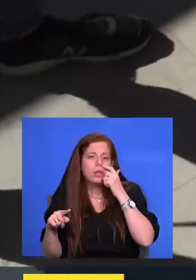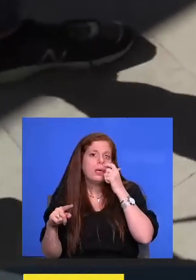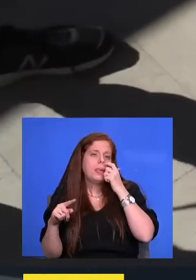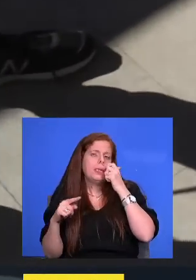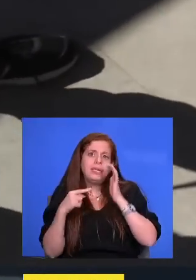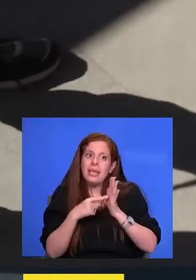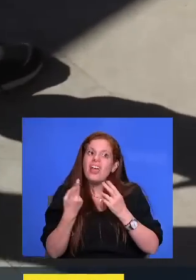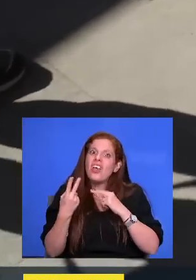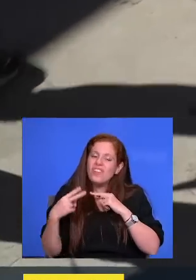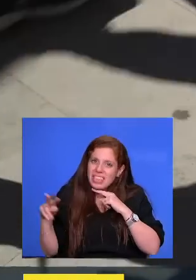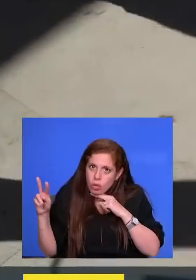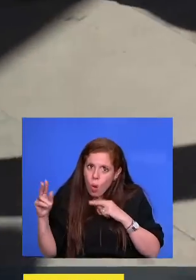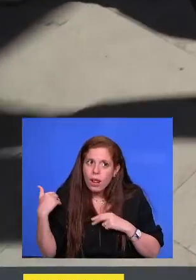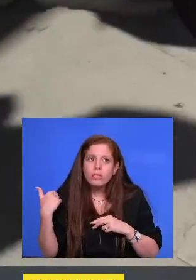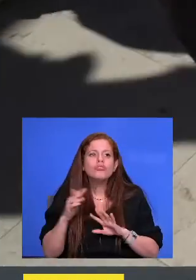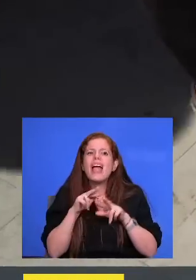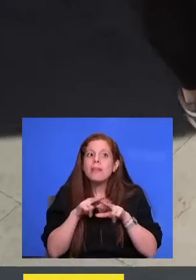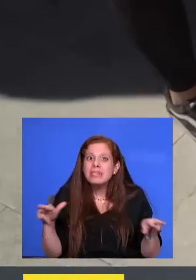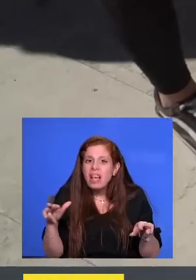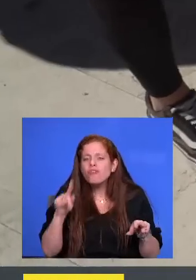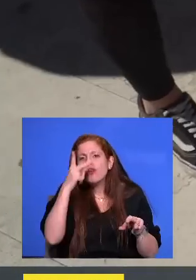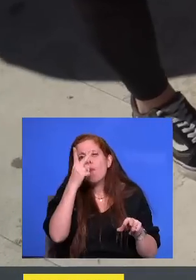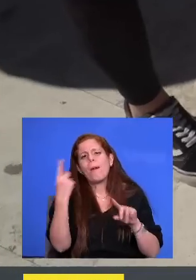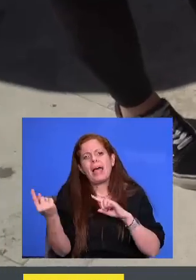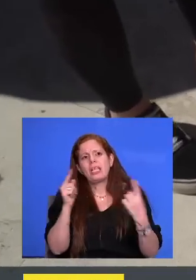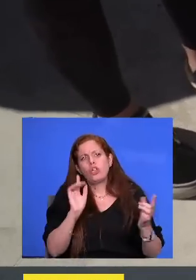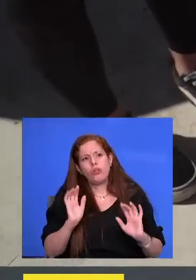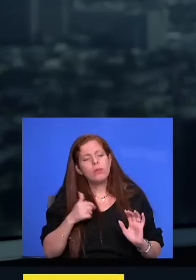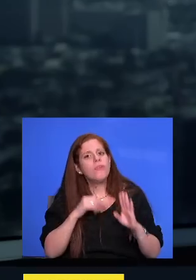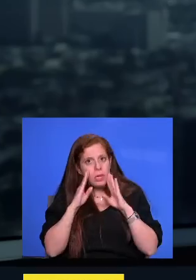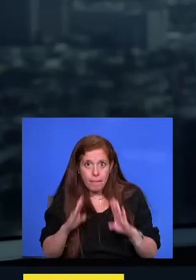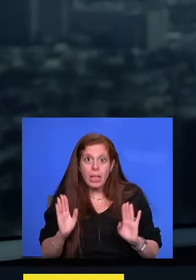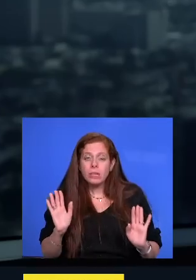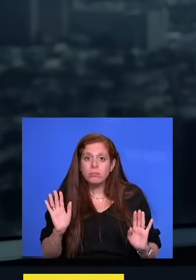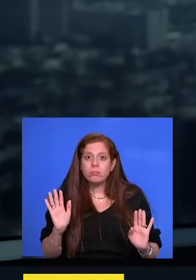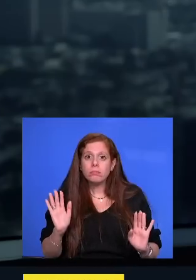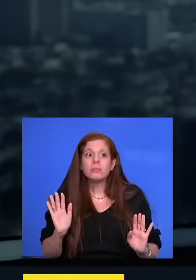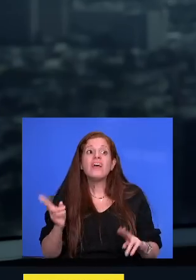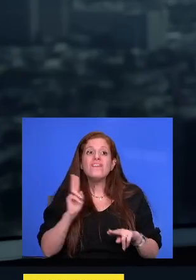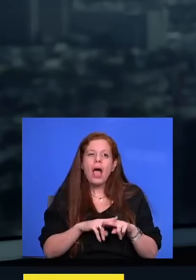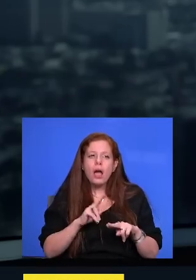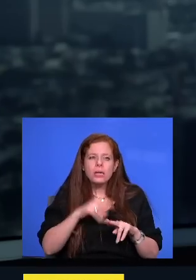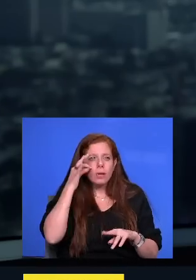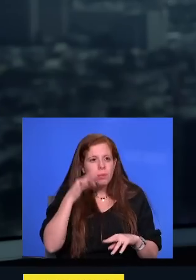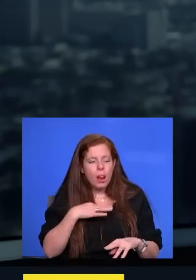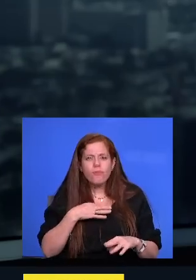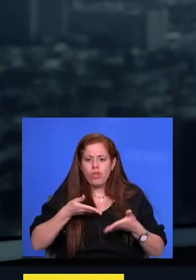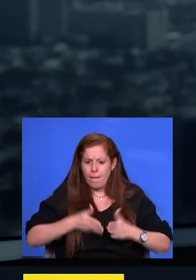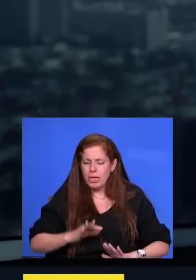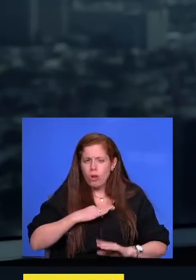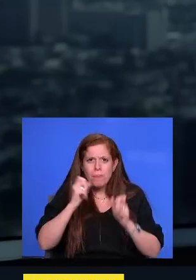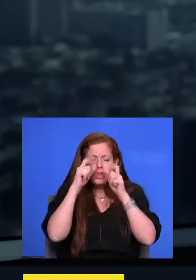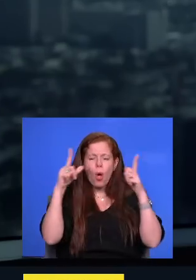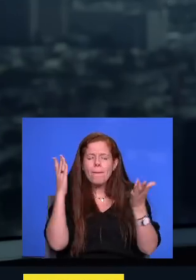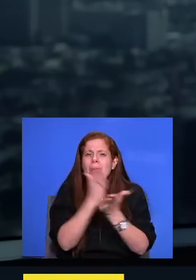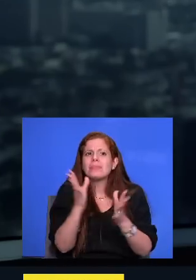הבטיחו לי שאין מצב שהם נתקלים אחד בשני, ואני אמנתי. ואחר כך אני שמתי לב שבן שלי מתעורר באמצע